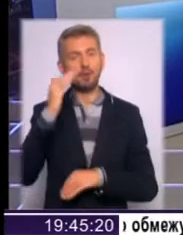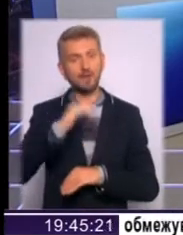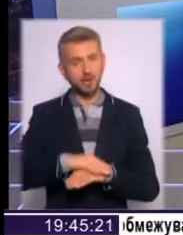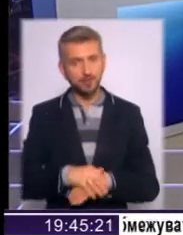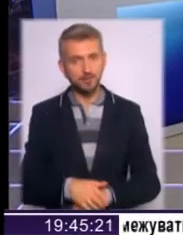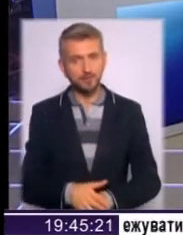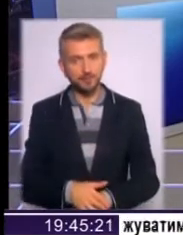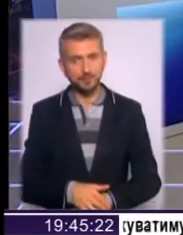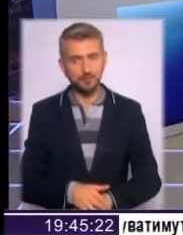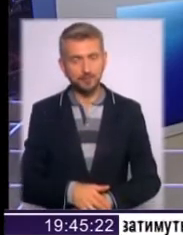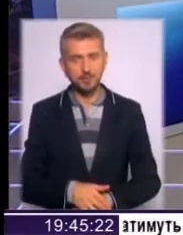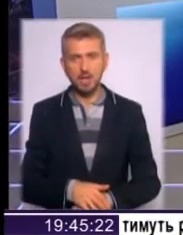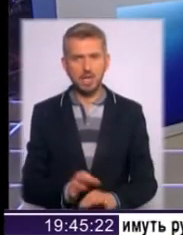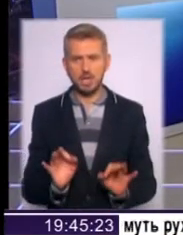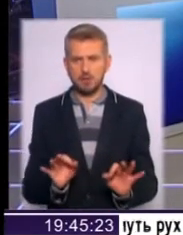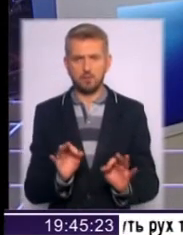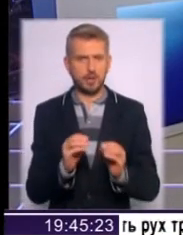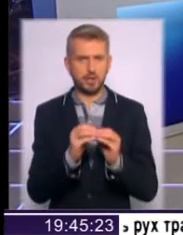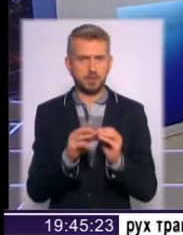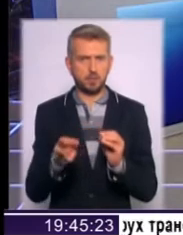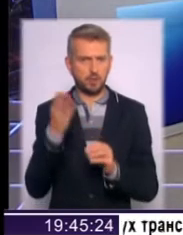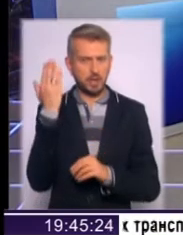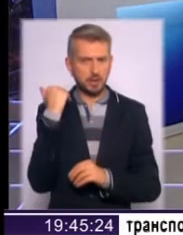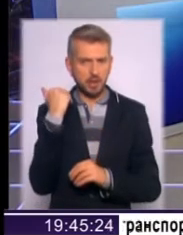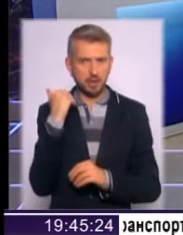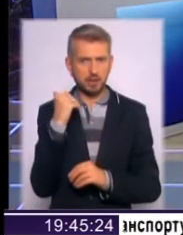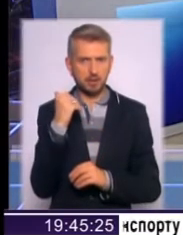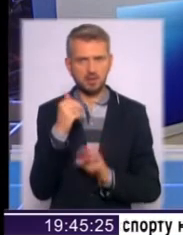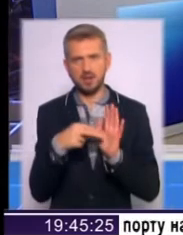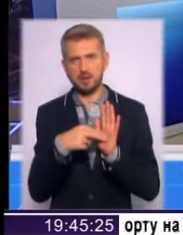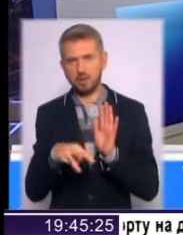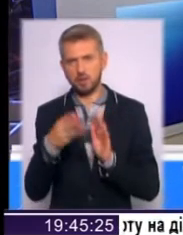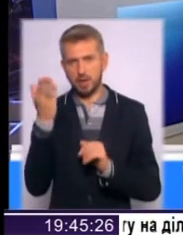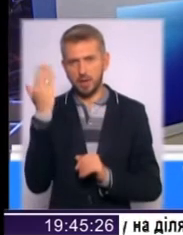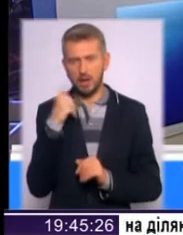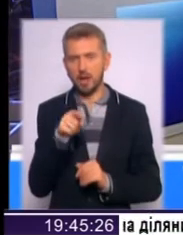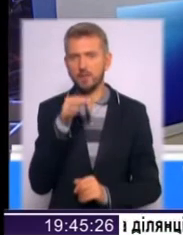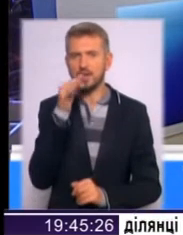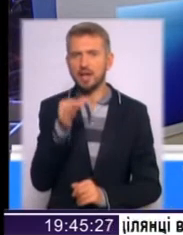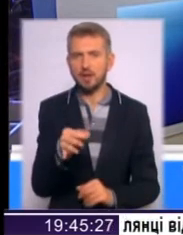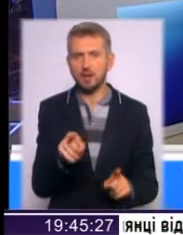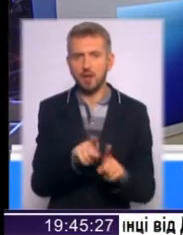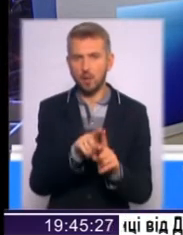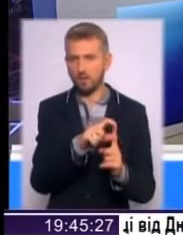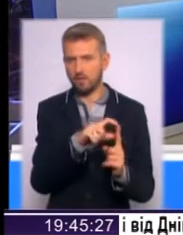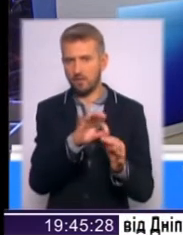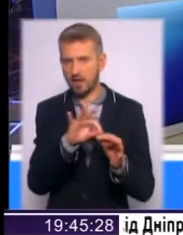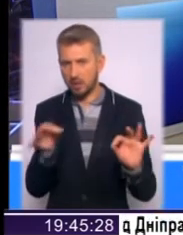вечір. Буквально 10 минут назад, 7 минут назад, так, ви сказали таку